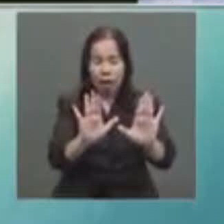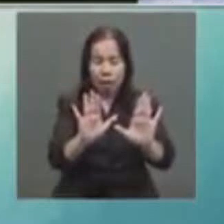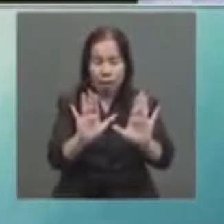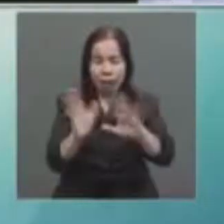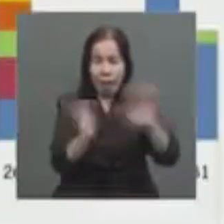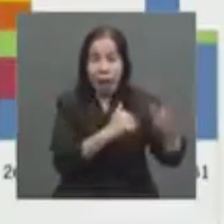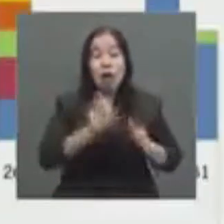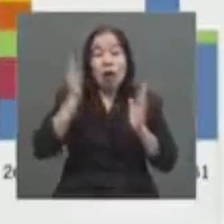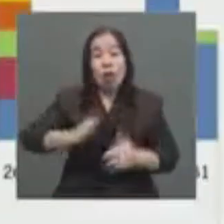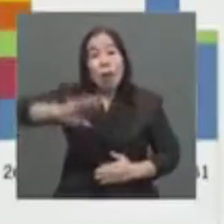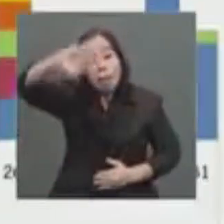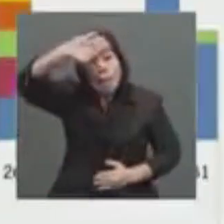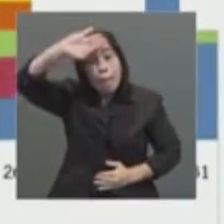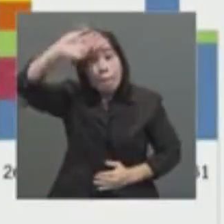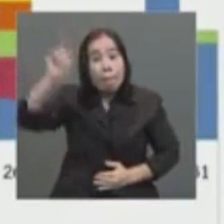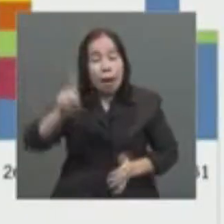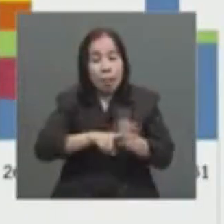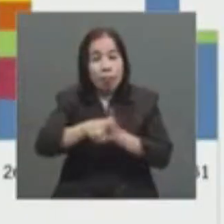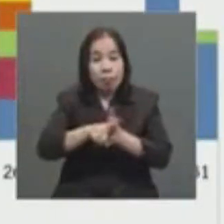รายนะคะสามคือกลุ่มที่อยู่ระหว่างการสอบสวนโรคมีอยู่3